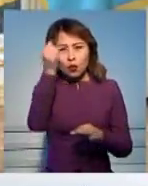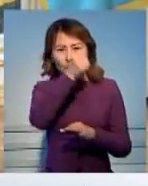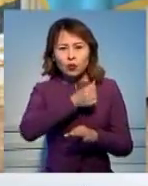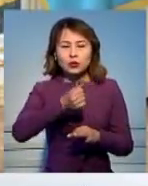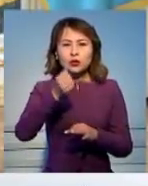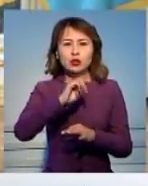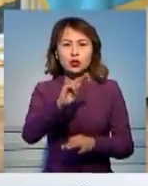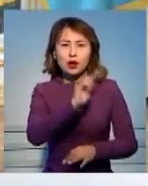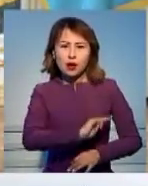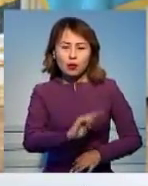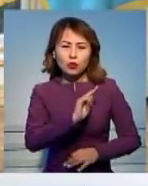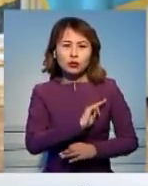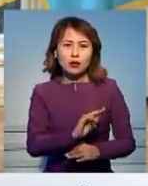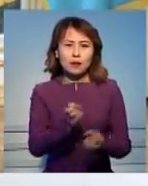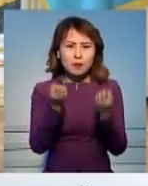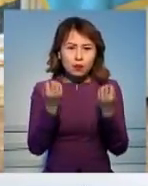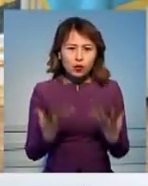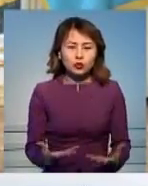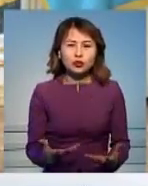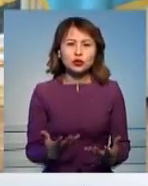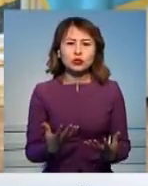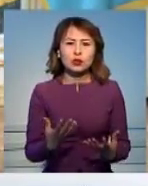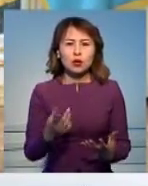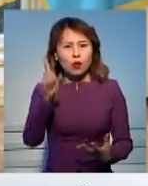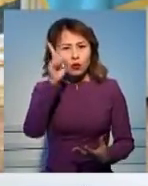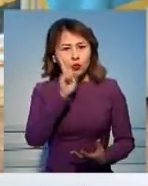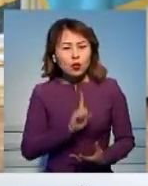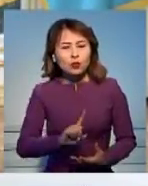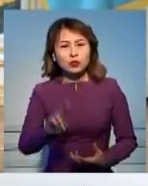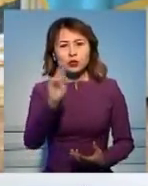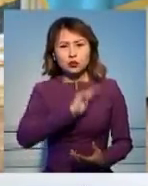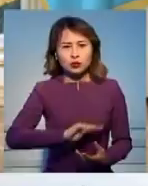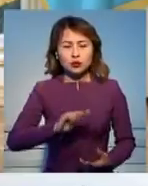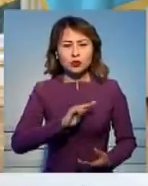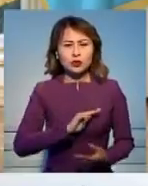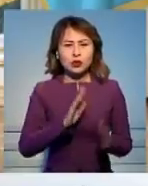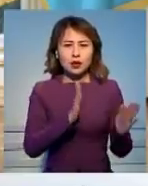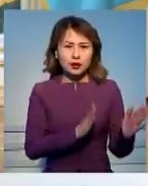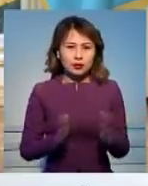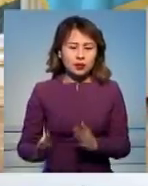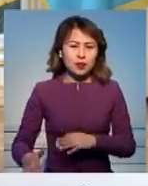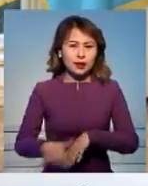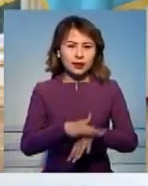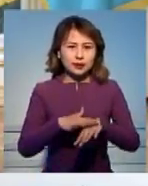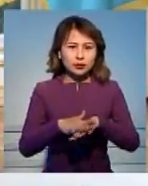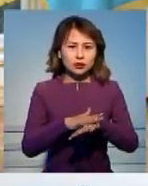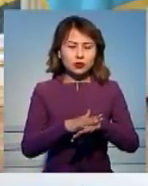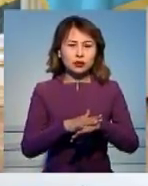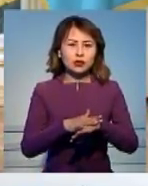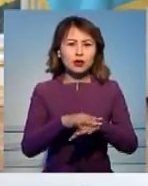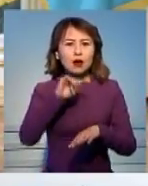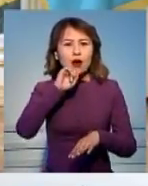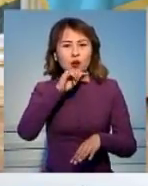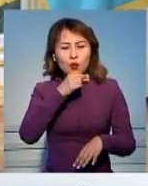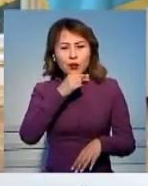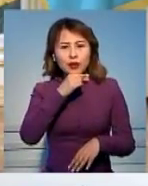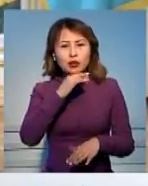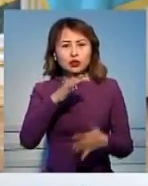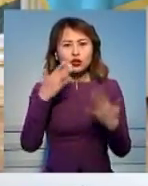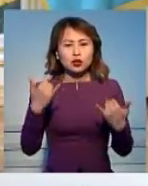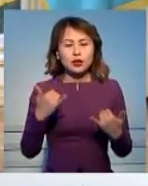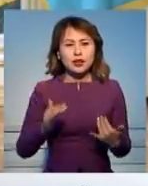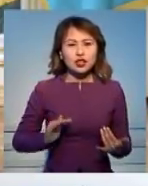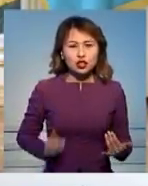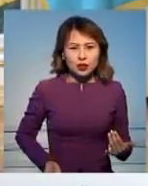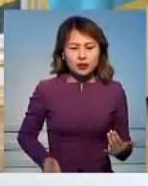тем, чтобы создать прочные институциональные основы рыночной экономики, куда мы сейчас перешли.